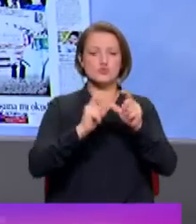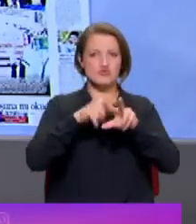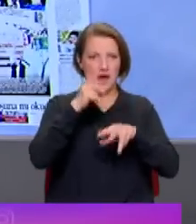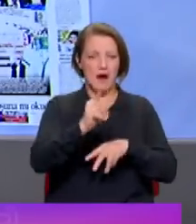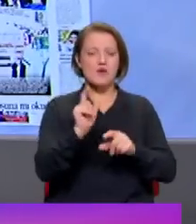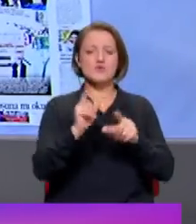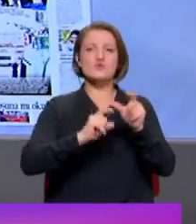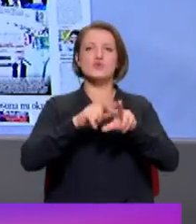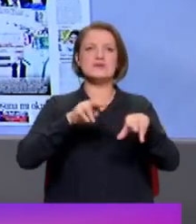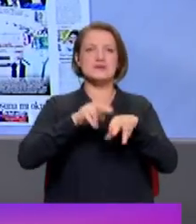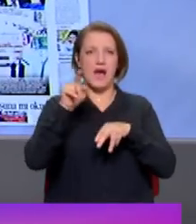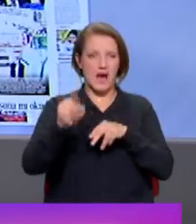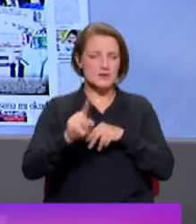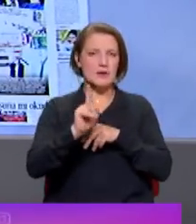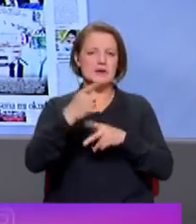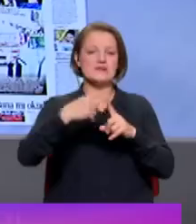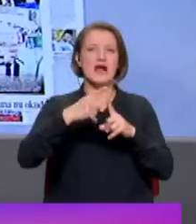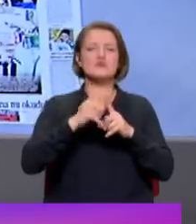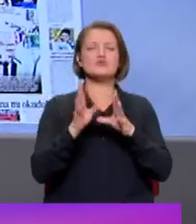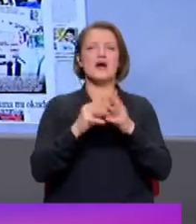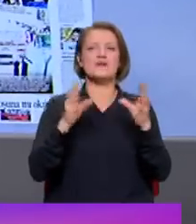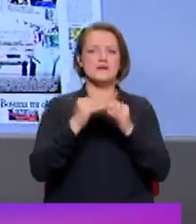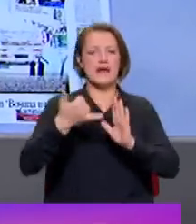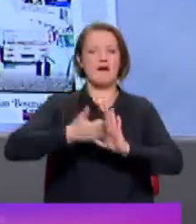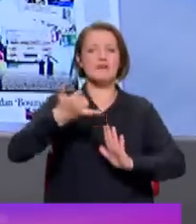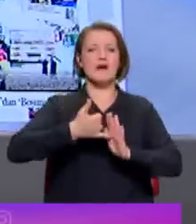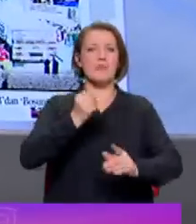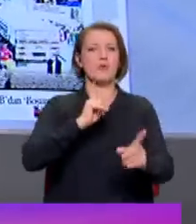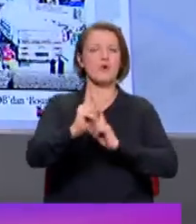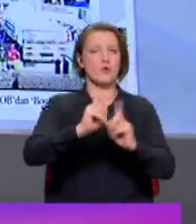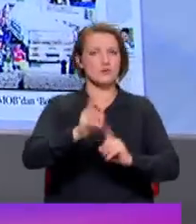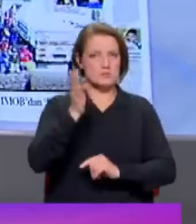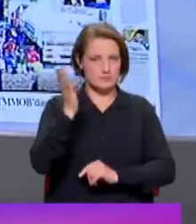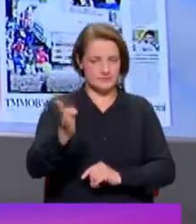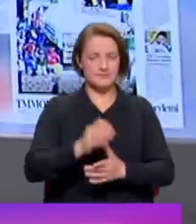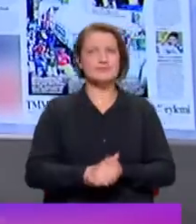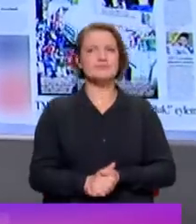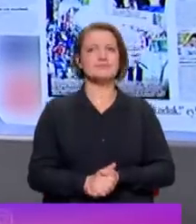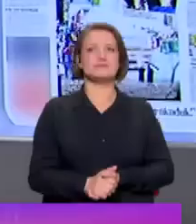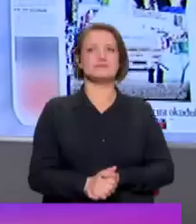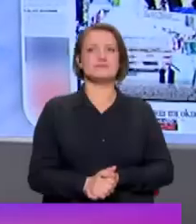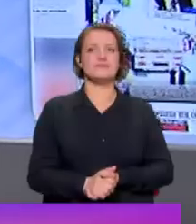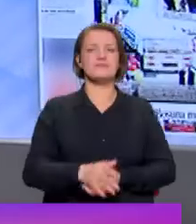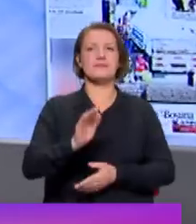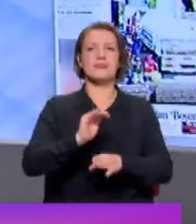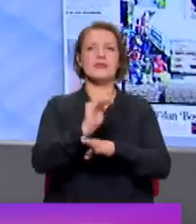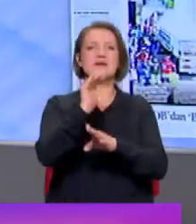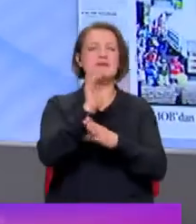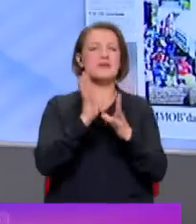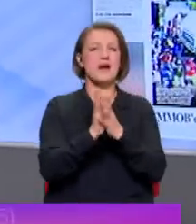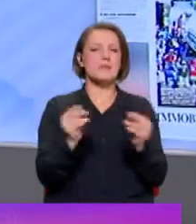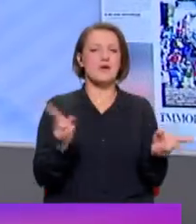Gediz yoluna götüreceğim Bir de Tarsus Adana Gaziantep otoyoluna götüreceğim sevgili izleyenler yaşamlarını